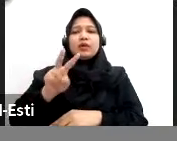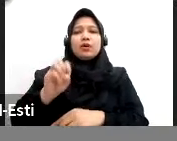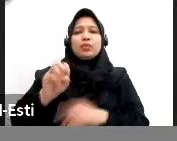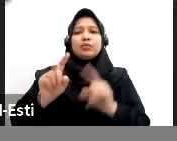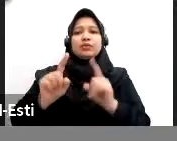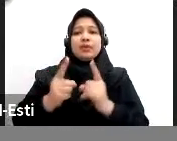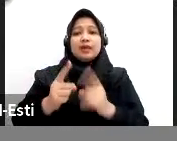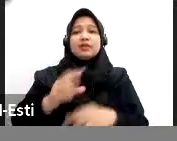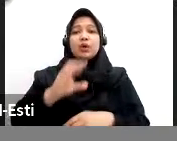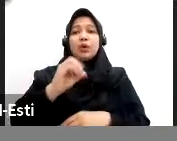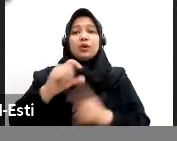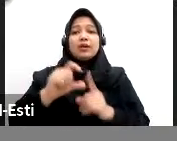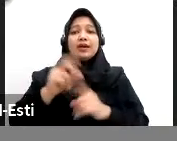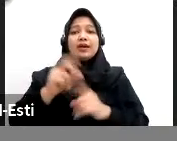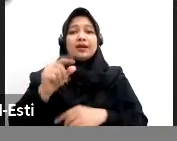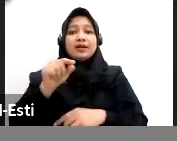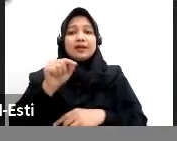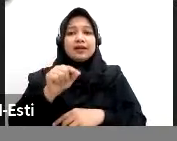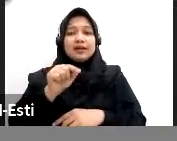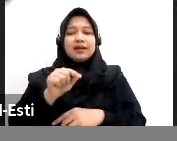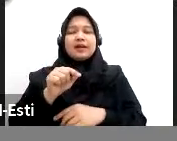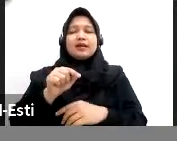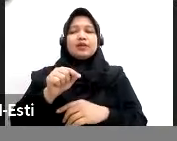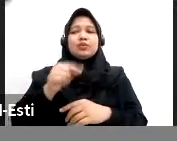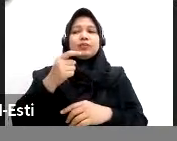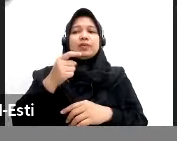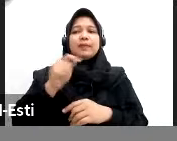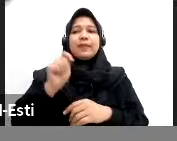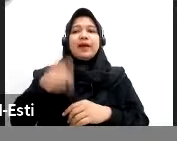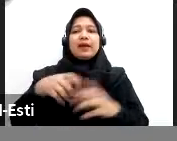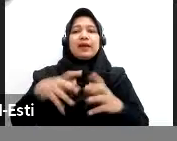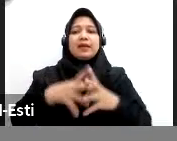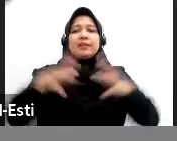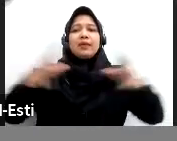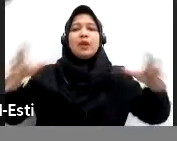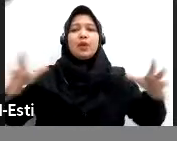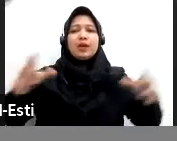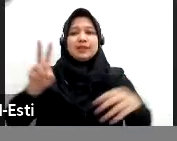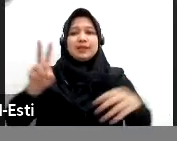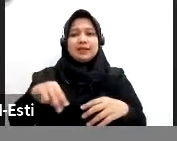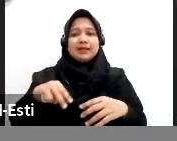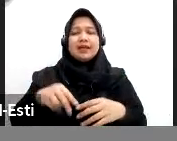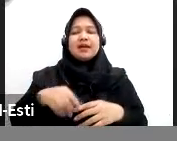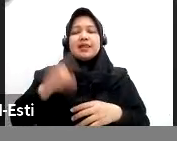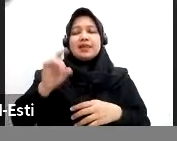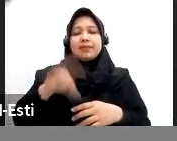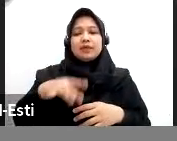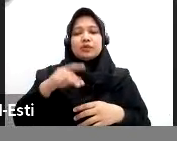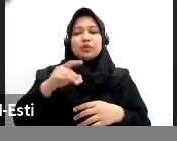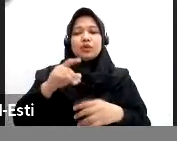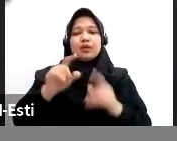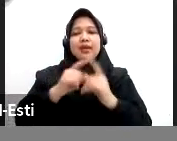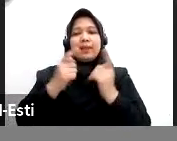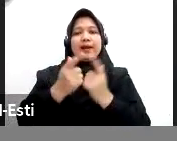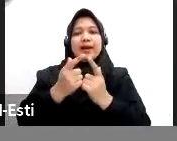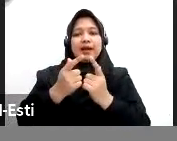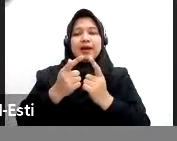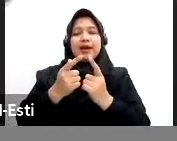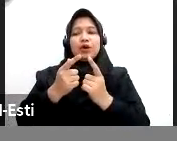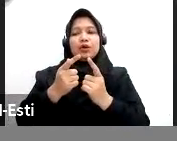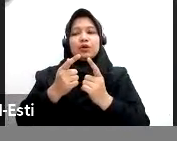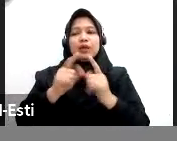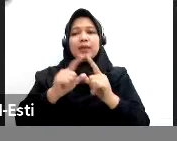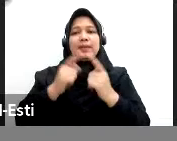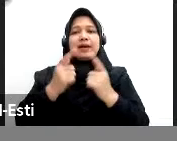ojear ini kemudian diluaskan penggunaannya termasuk oleh lembaga alternatif penyelesaian sengketa